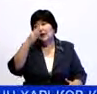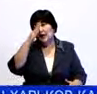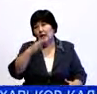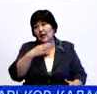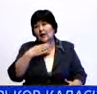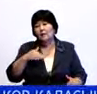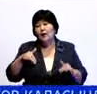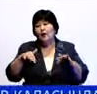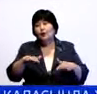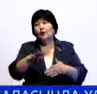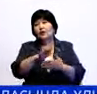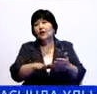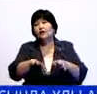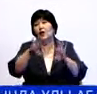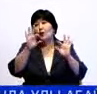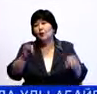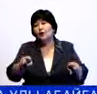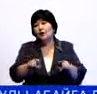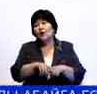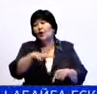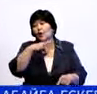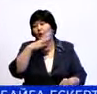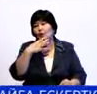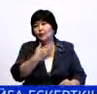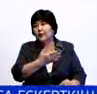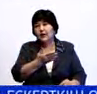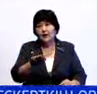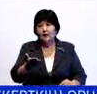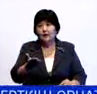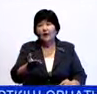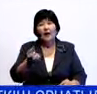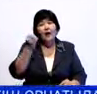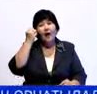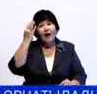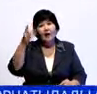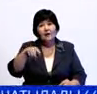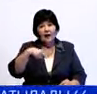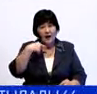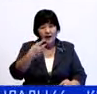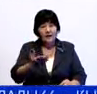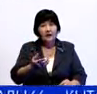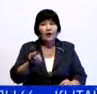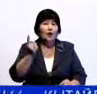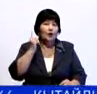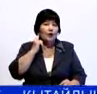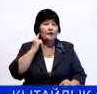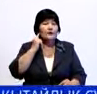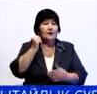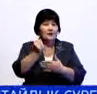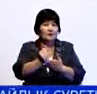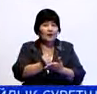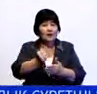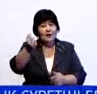әкеміздің жолын жалғастырып жүрген өнер жолында болсын, көптеген ақыл айтты, оның құлағымызда мәңгі сақталып